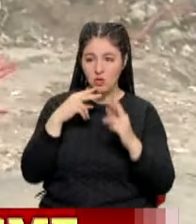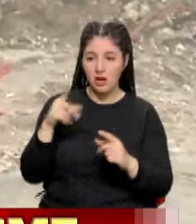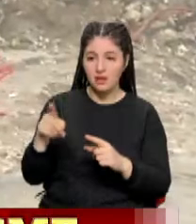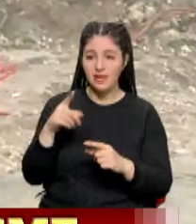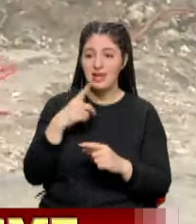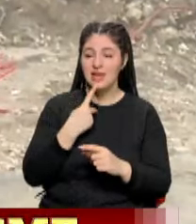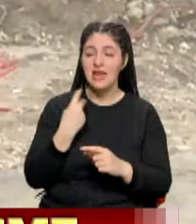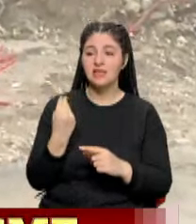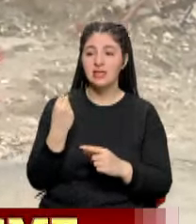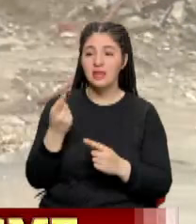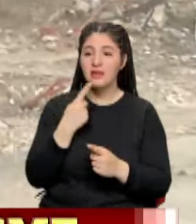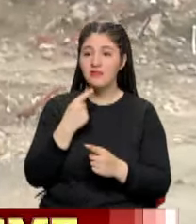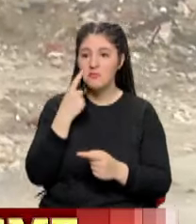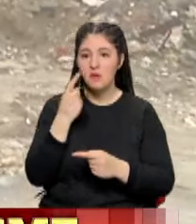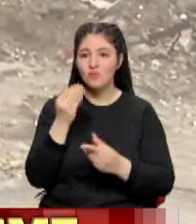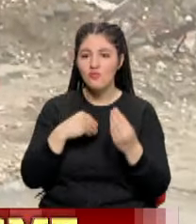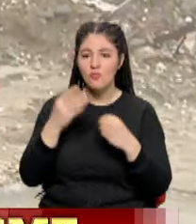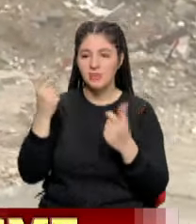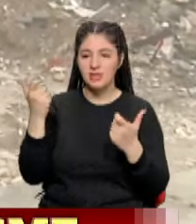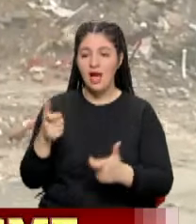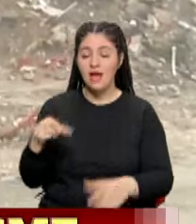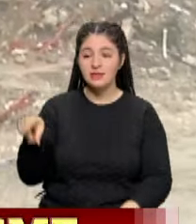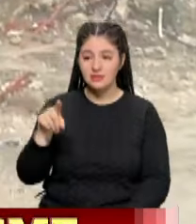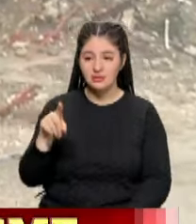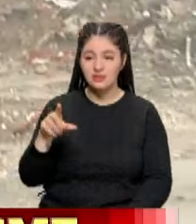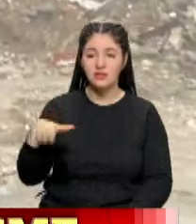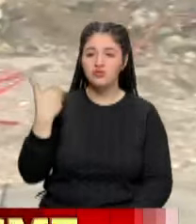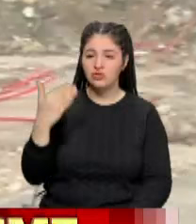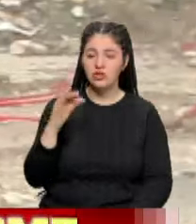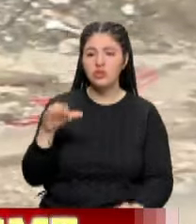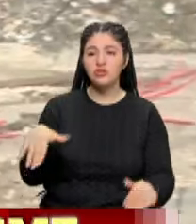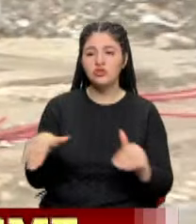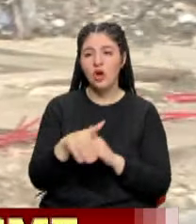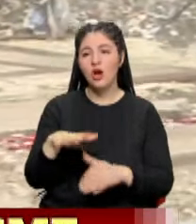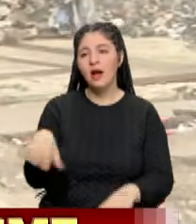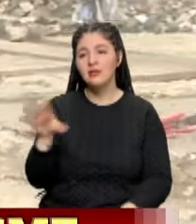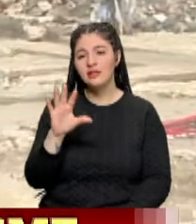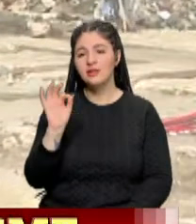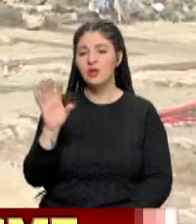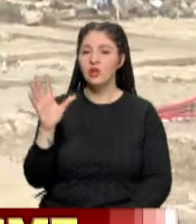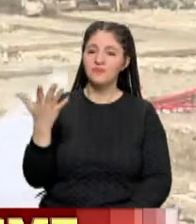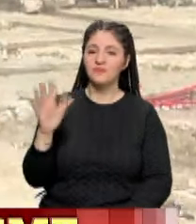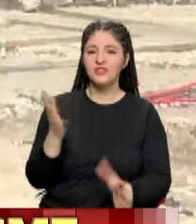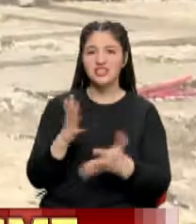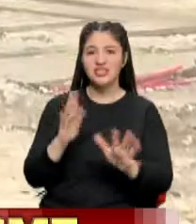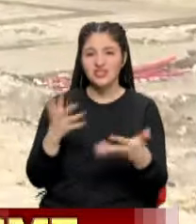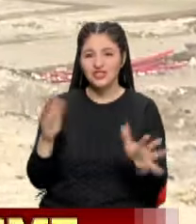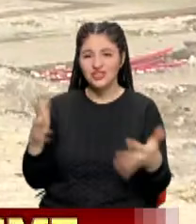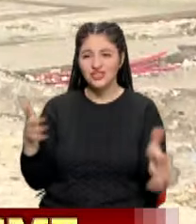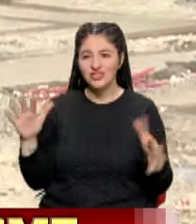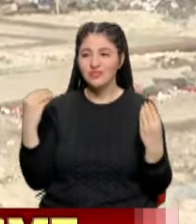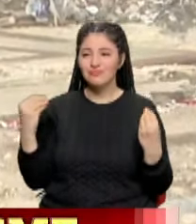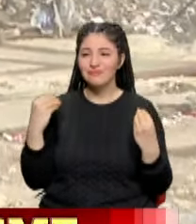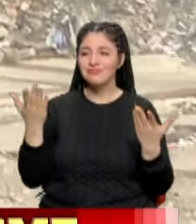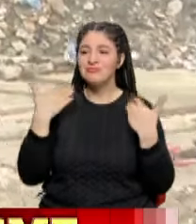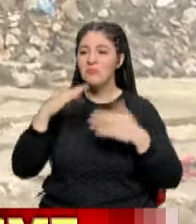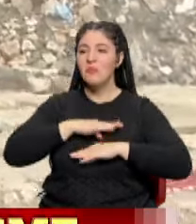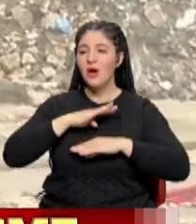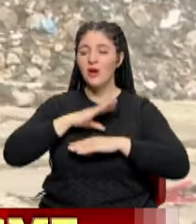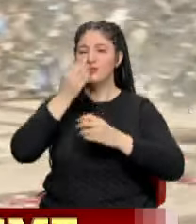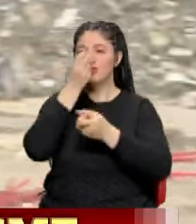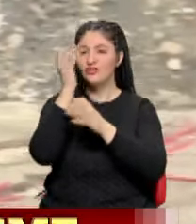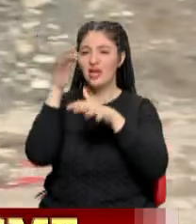Hatay'ın lezzetlerinin tadına baktığı bir yerdi. Sonra şöyle sokaklarında şöyle böyle cıvıl cıvıl böyle balkonlarından